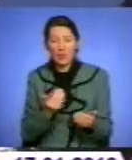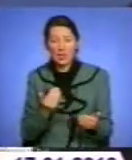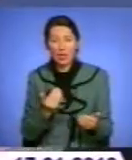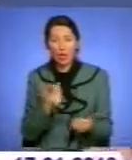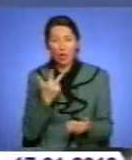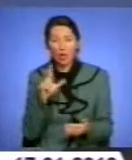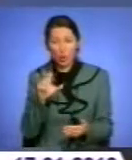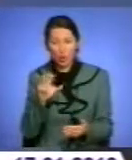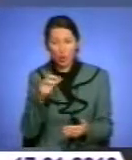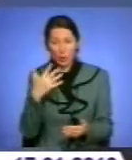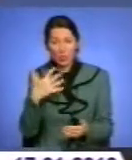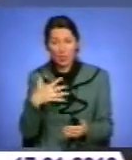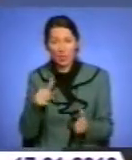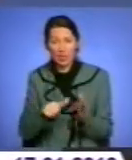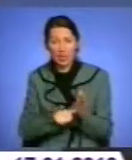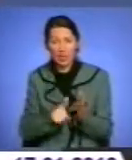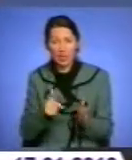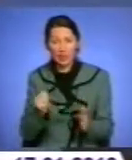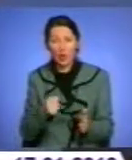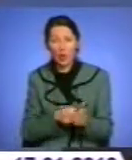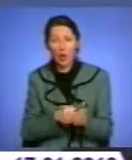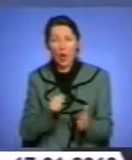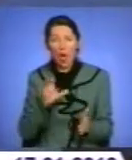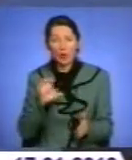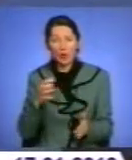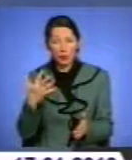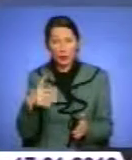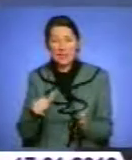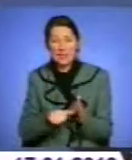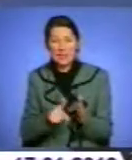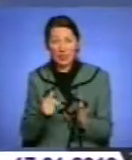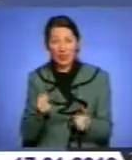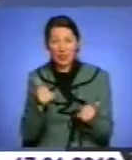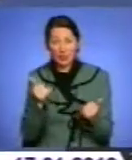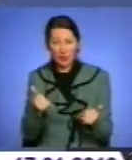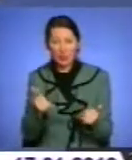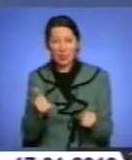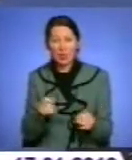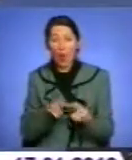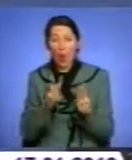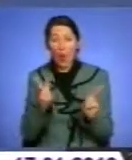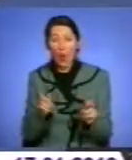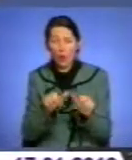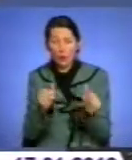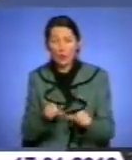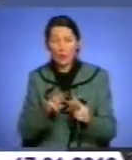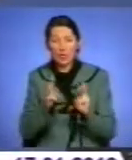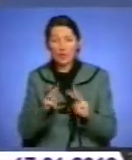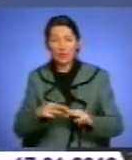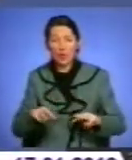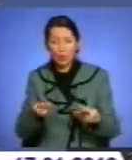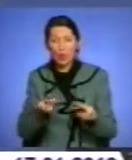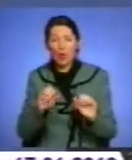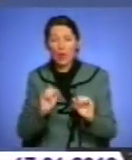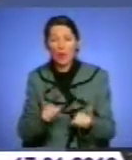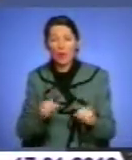від 356 гривень до 556 гривень. Наразі за оформлення свідоцтва про право власності на нерухоме